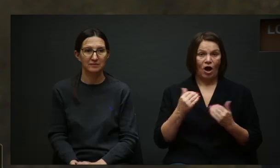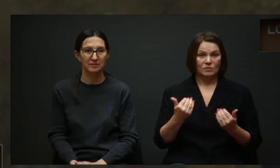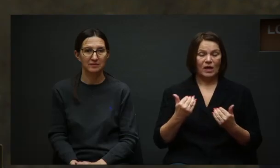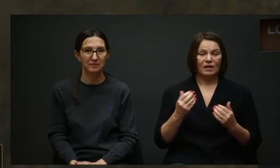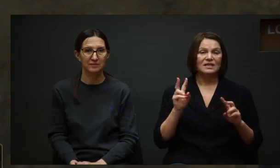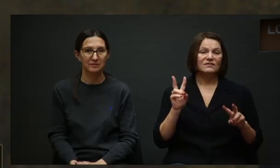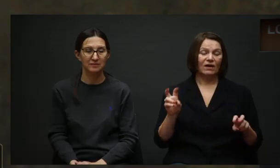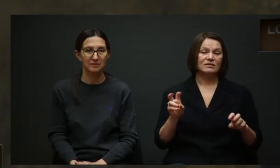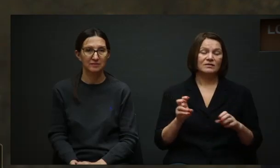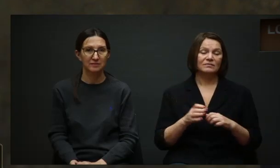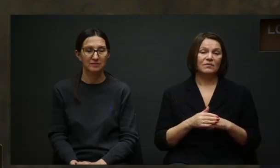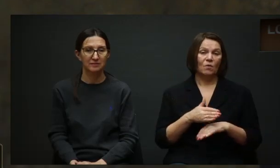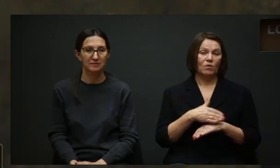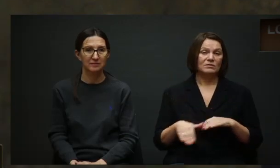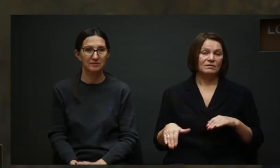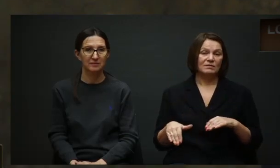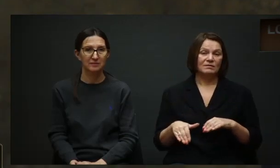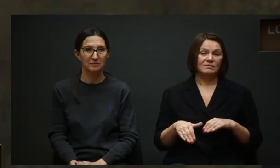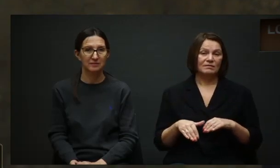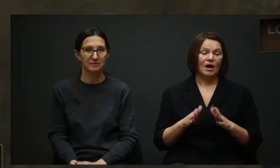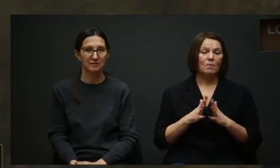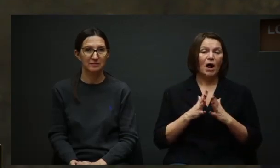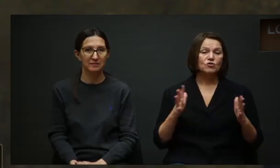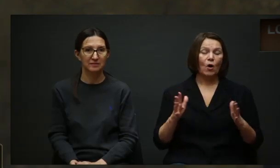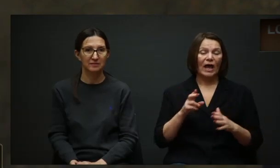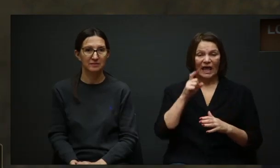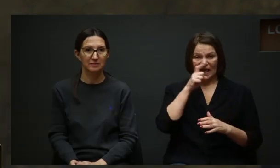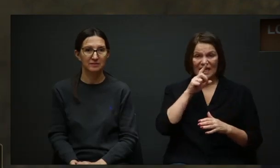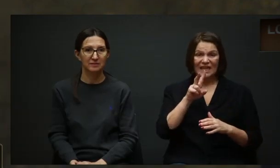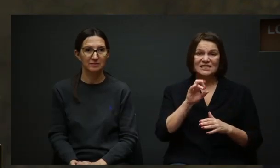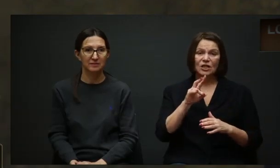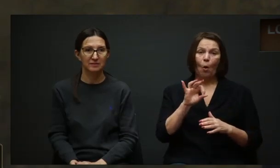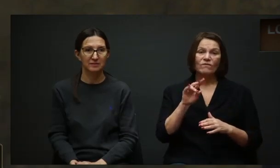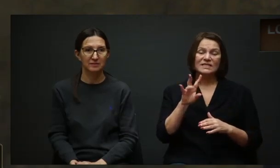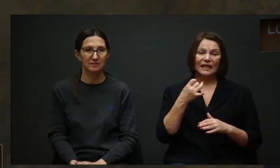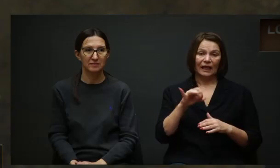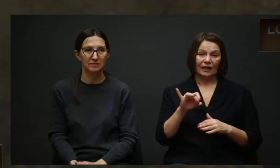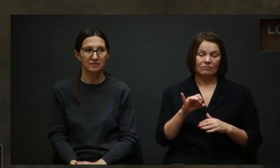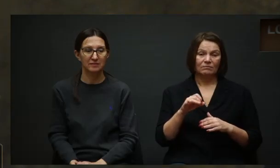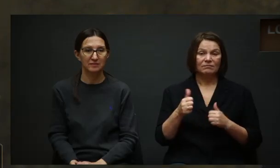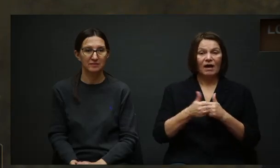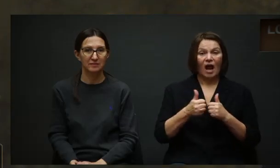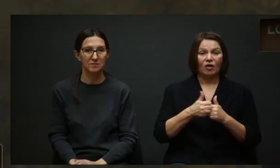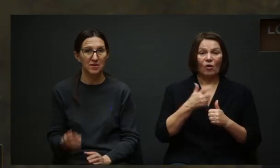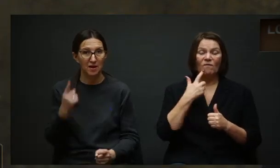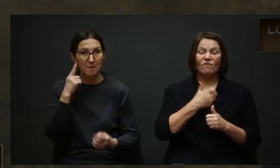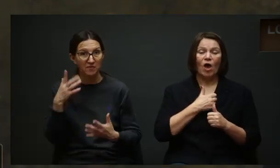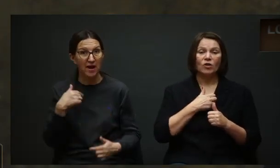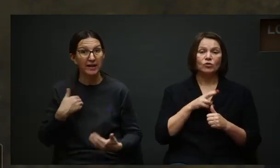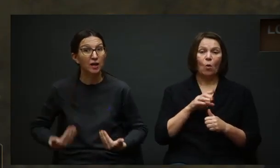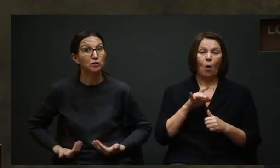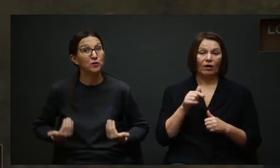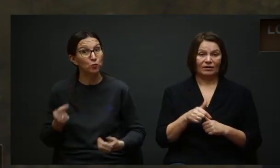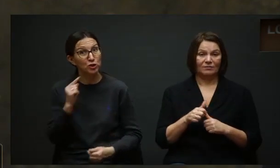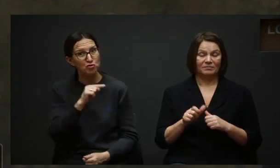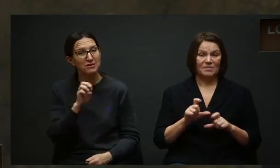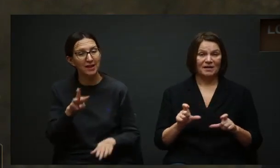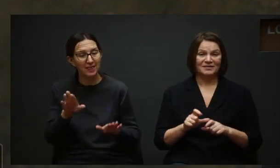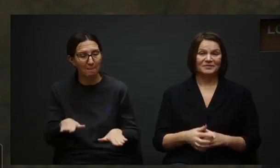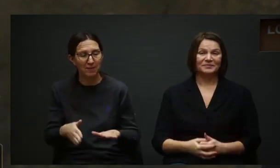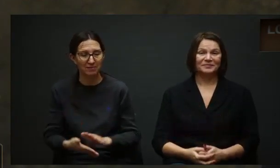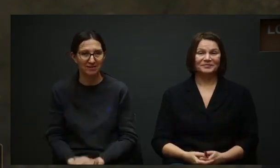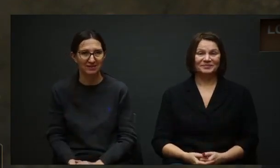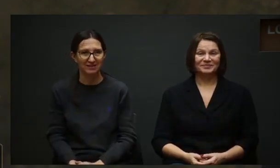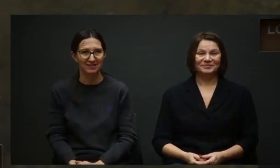называется Большой Кисловский. Это там, где военторг. Представляете, я сейчас живу там.